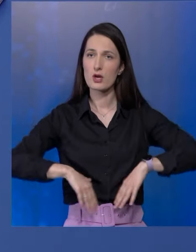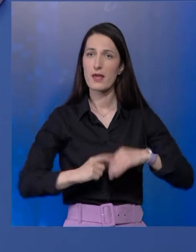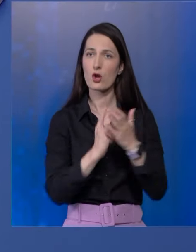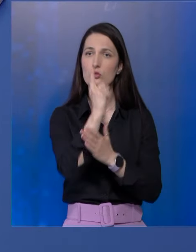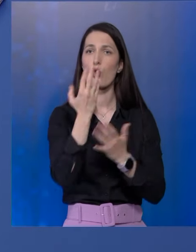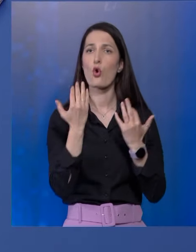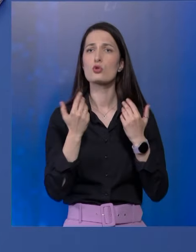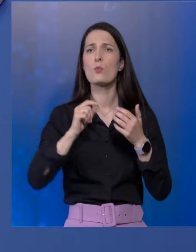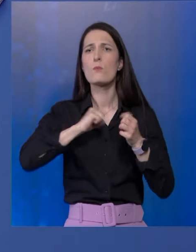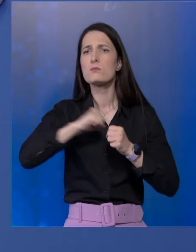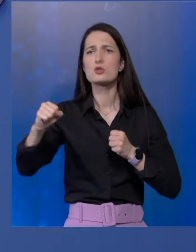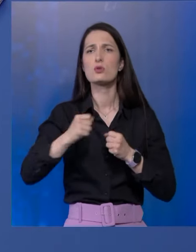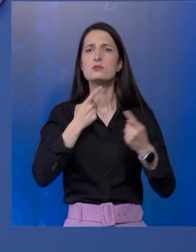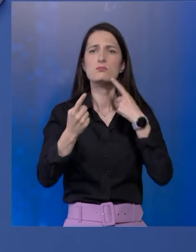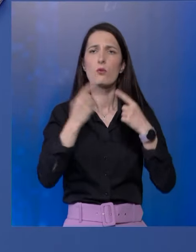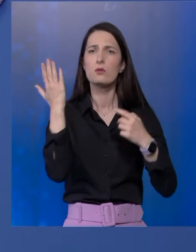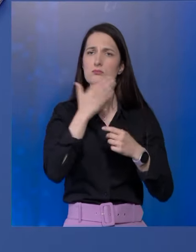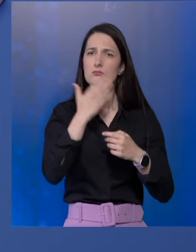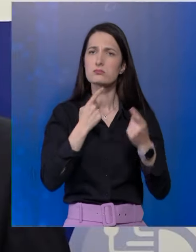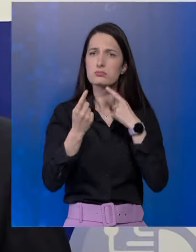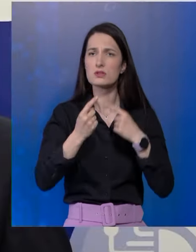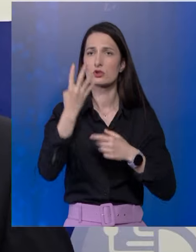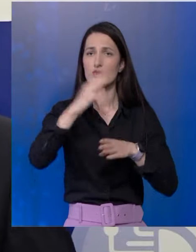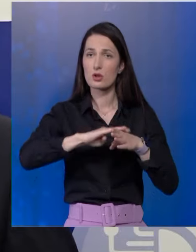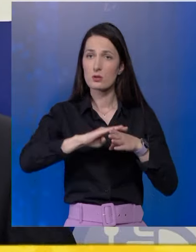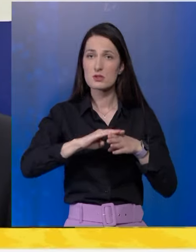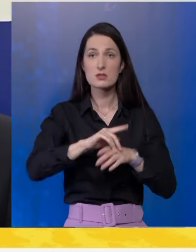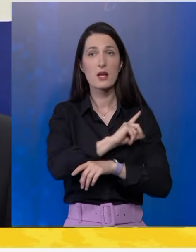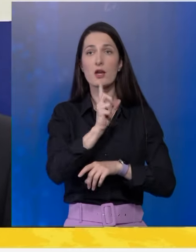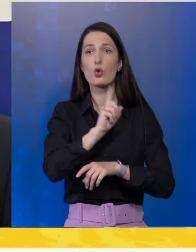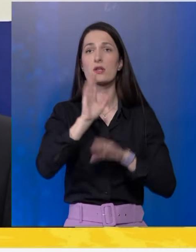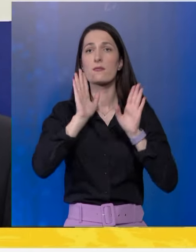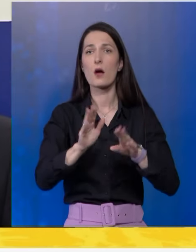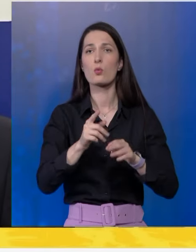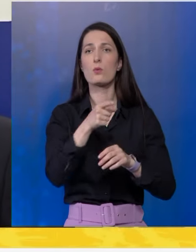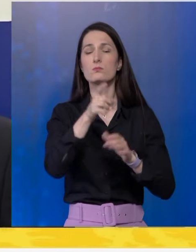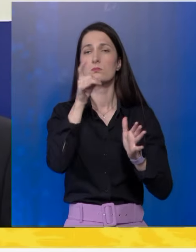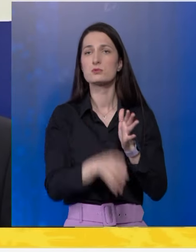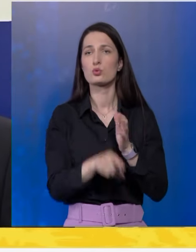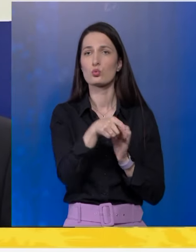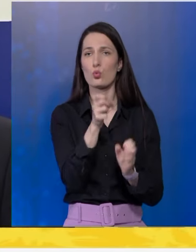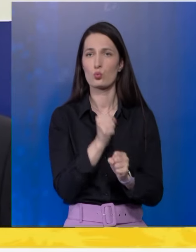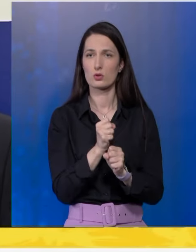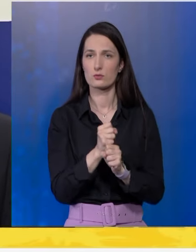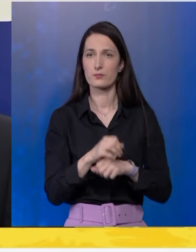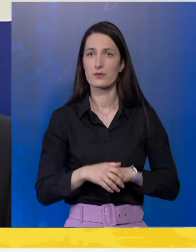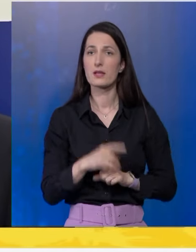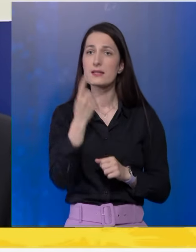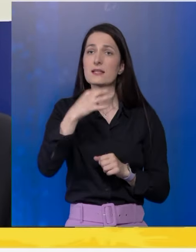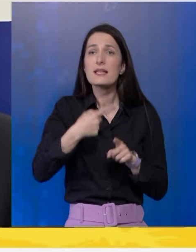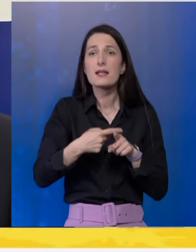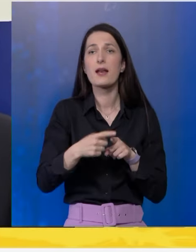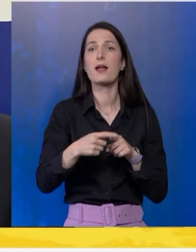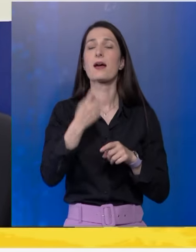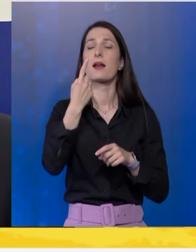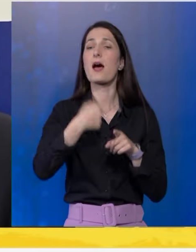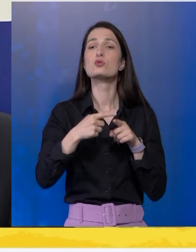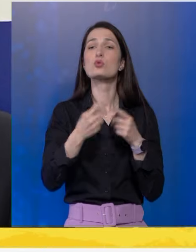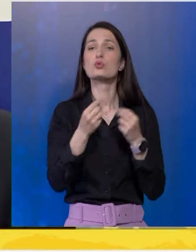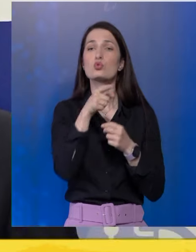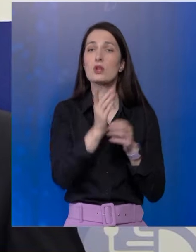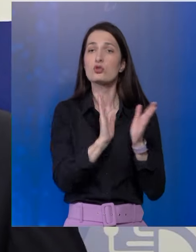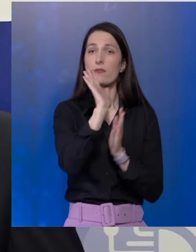srušili rekord u brzini koliko smo brzo ispregovarali to. Za 4 mjeseca niko nije tako brzo to uradio. Jedini razlog zašto je išlo tako